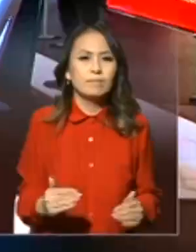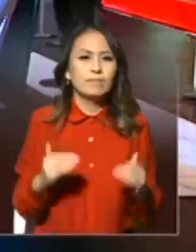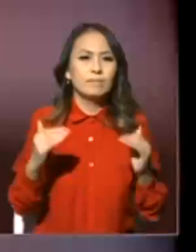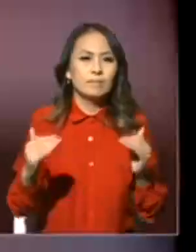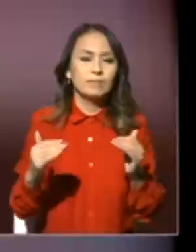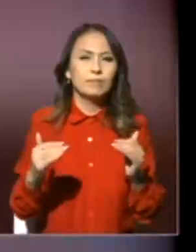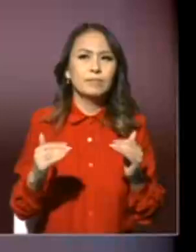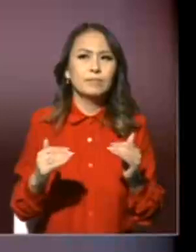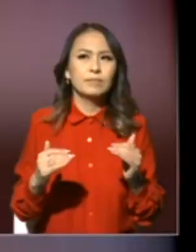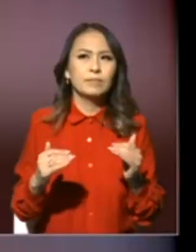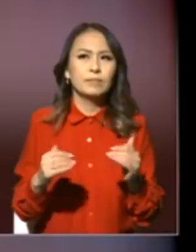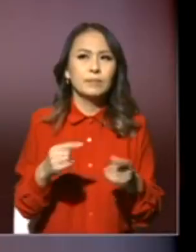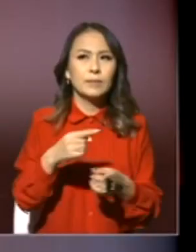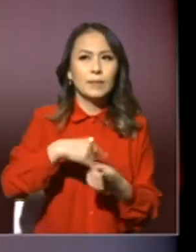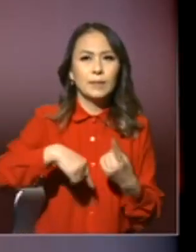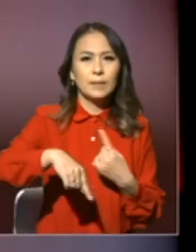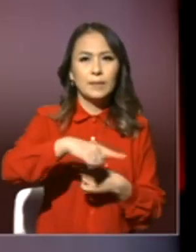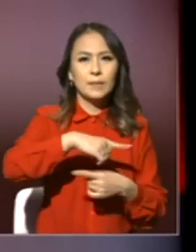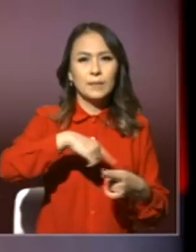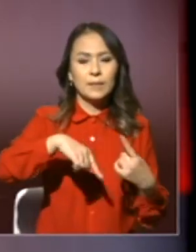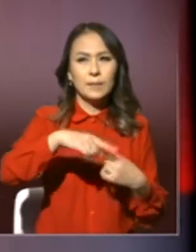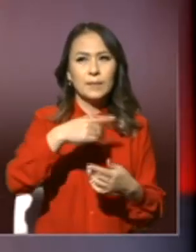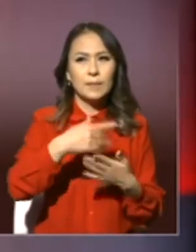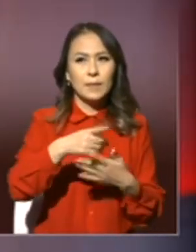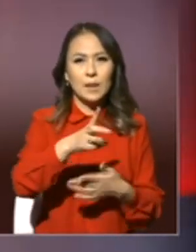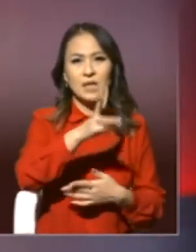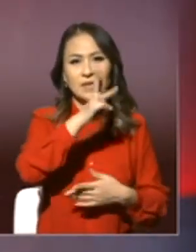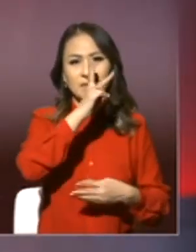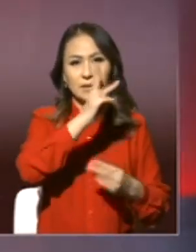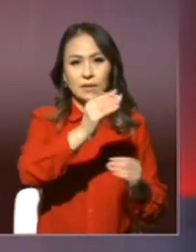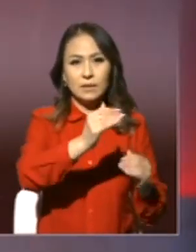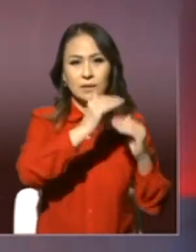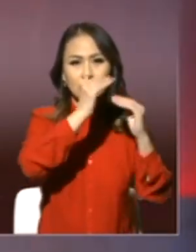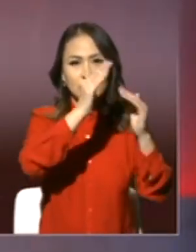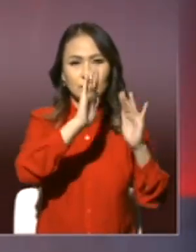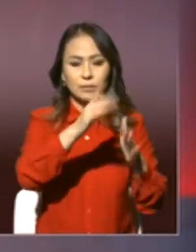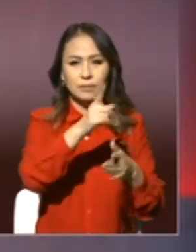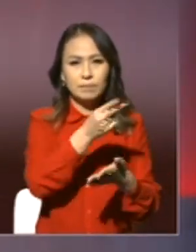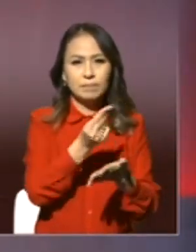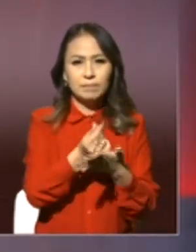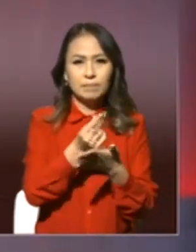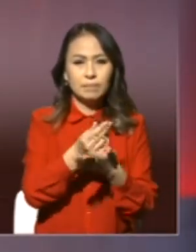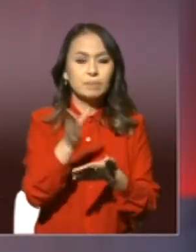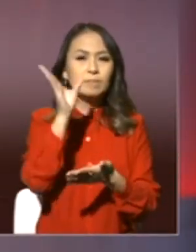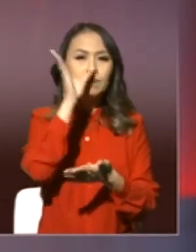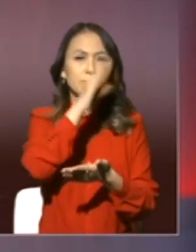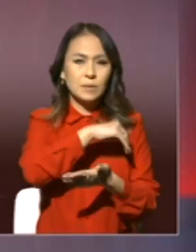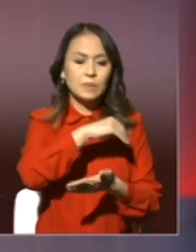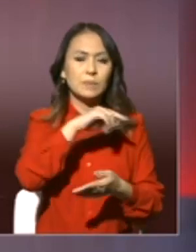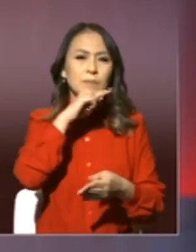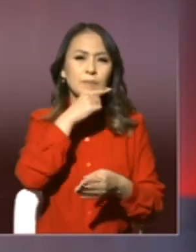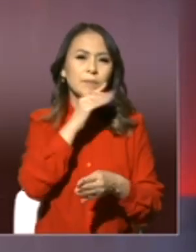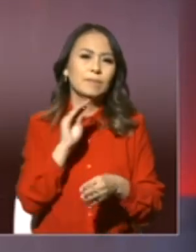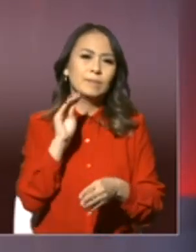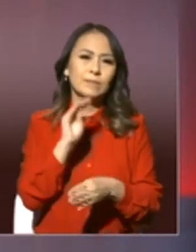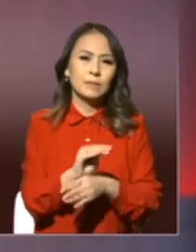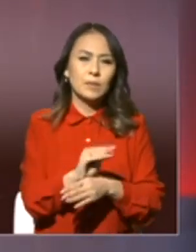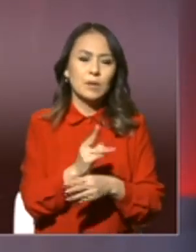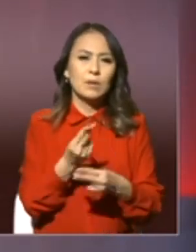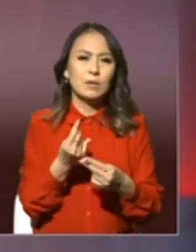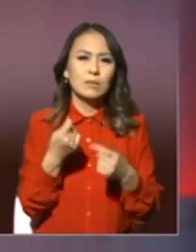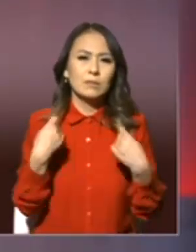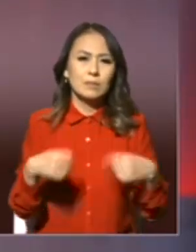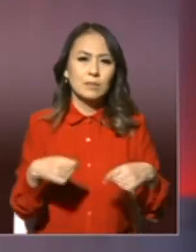күтім. Яғни кәсіпкер мынаны ертең айлықты көтереді, бұның төлем қабілеті өседі, сосын біз